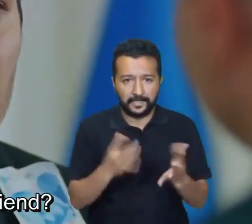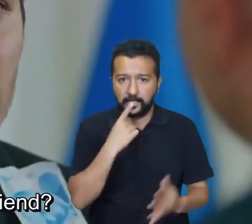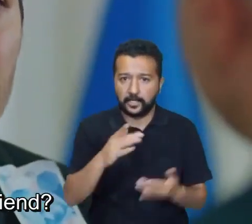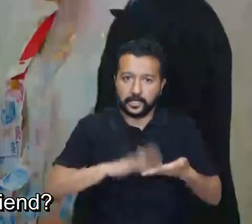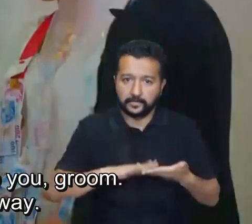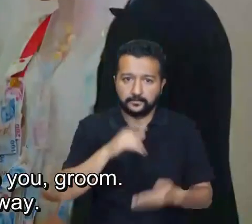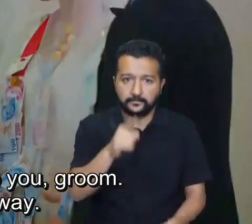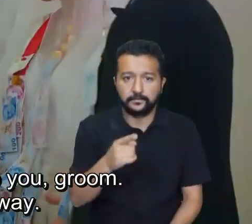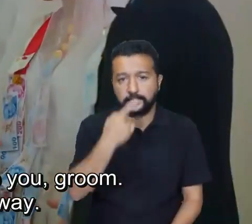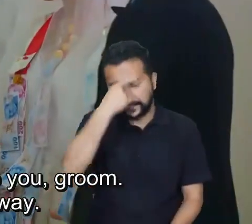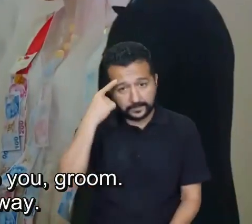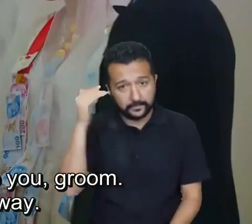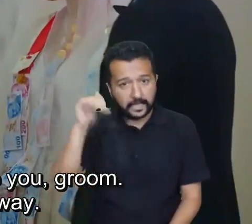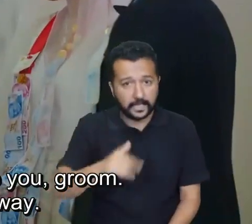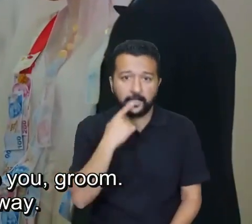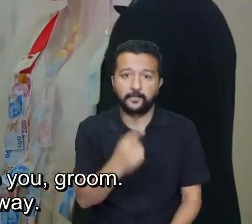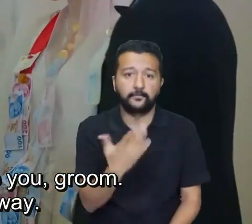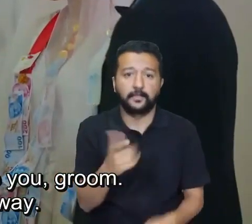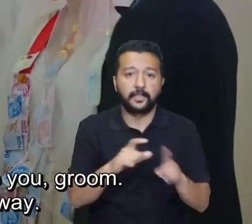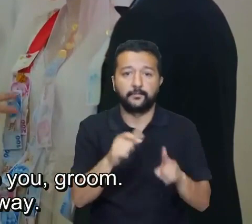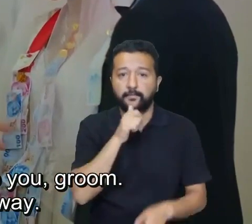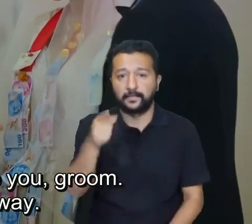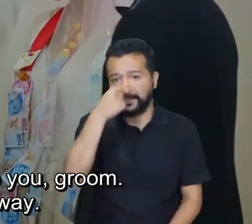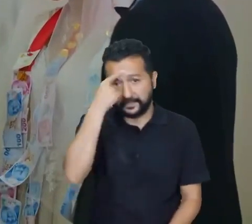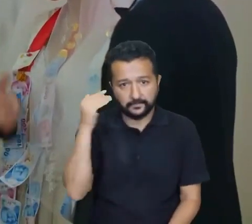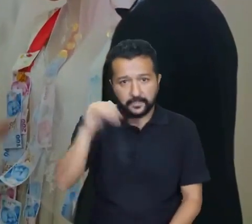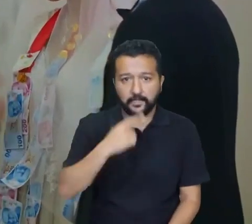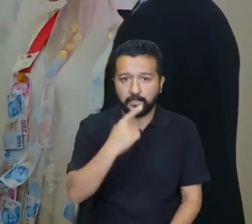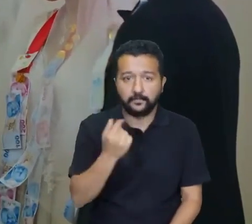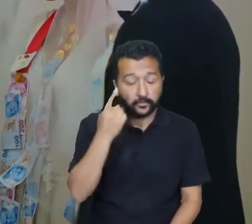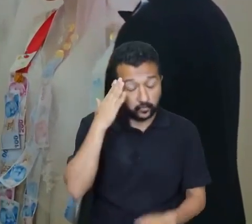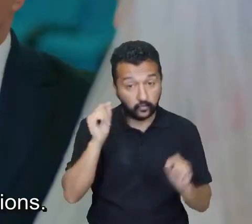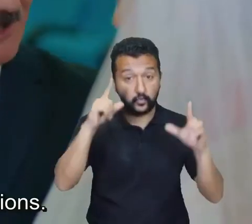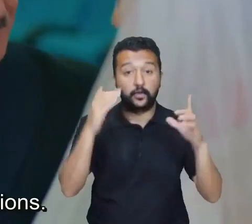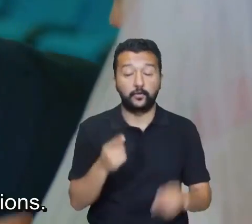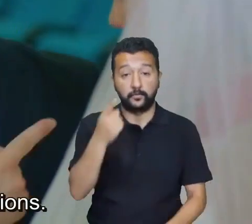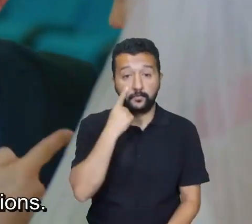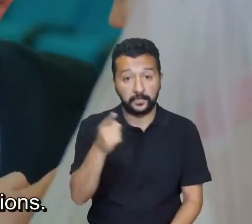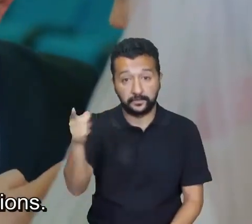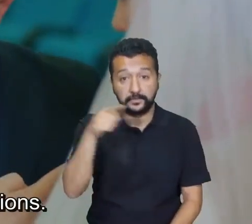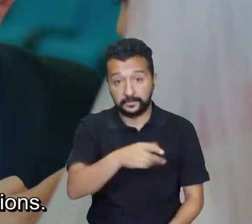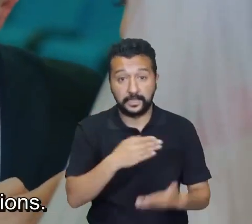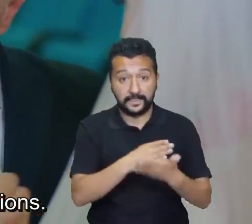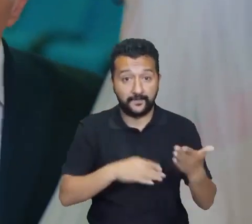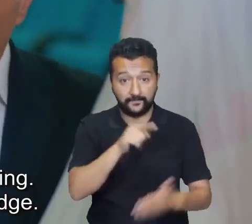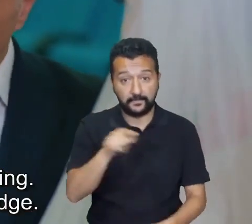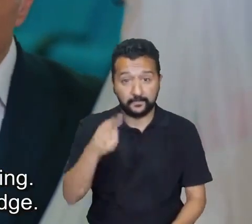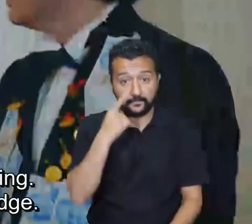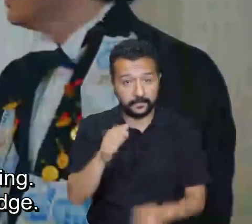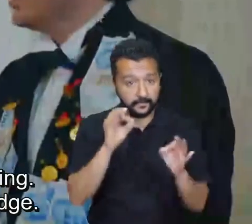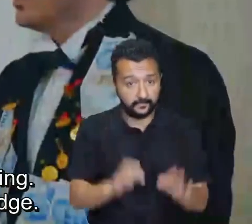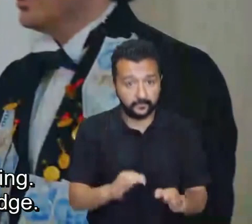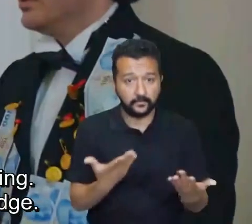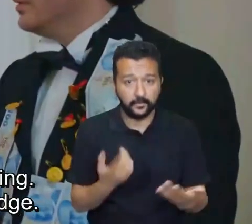diyorsun sen arkadaşım? Kısmet ayağınıza geldi diyorum. Damat bey, kısmet ayağınıza geldi. Biraz uyanık olalım. Baktım ben sizin davetiyelerinize.